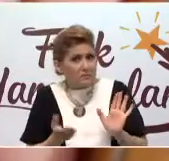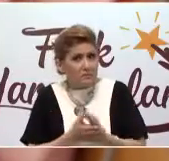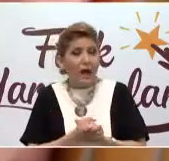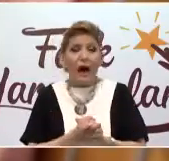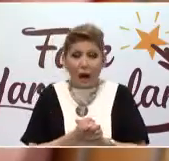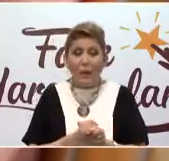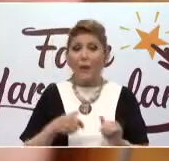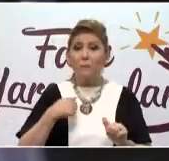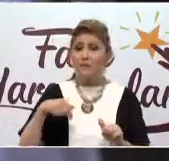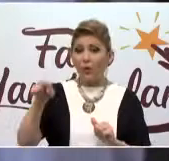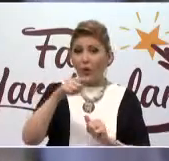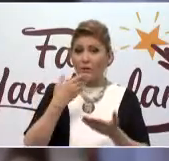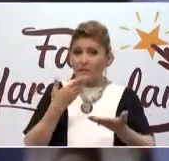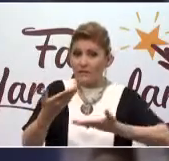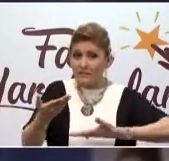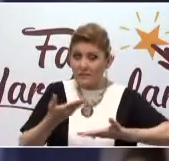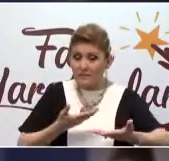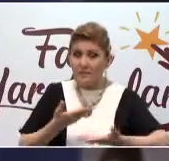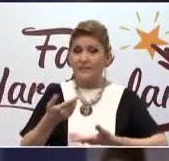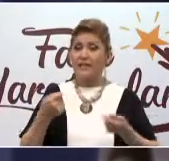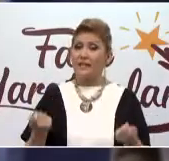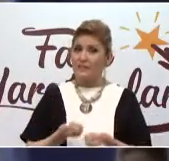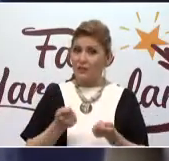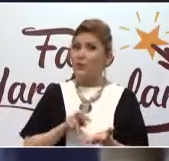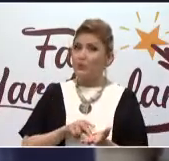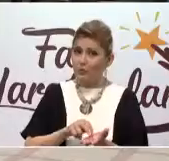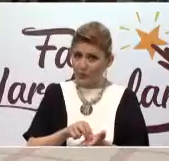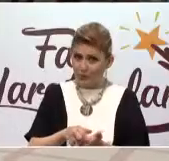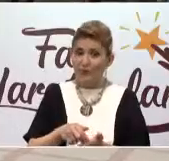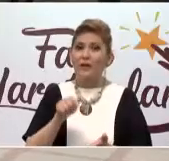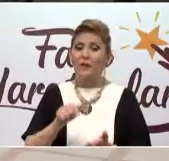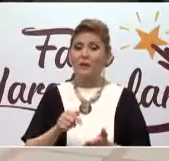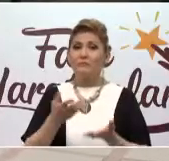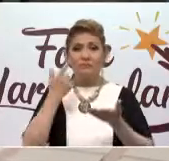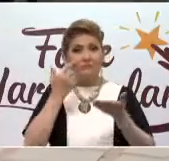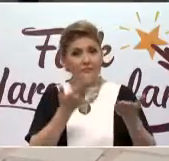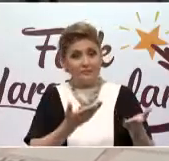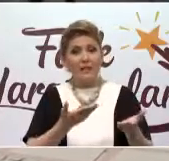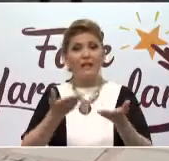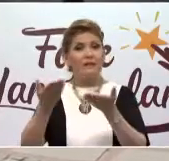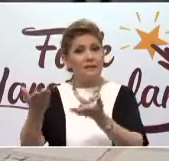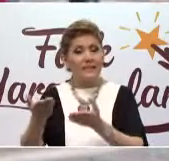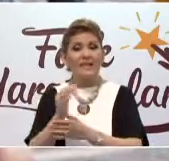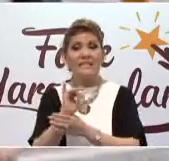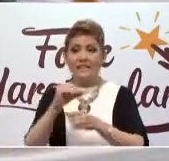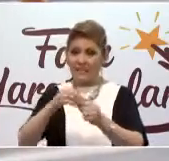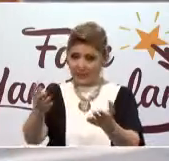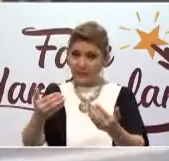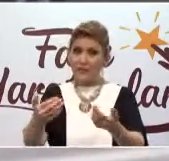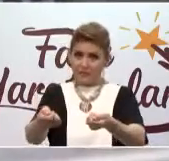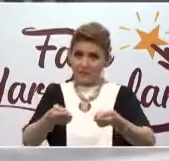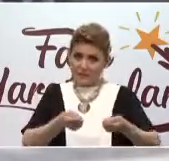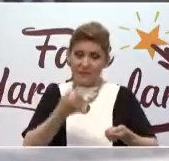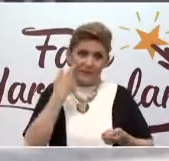Ama bizim onlarla etkileşimli bir şekilde çalışma yürüttüğümüz için sadece ulaştırmak, göstermek değil, onları sanatın içerisine çekip